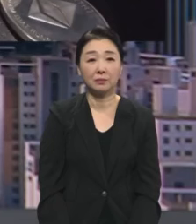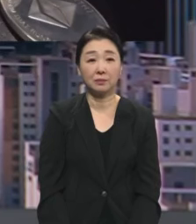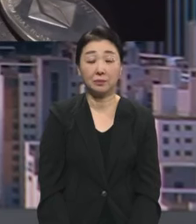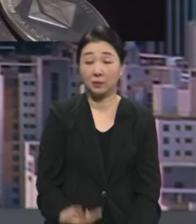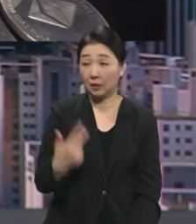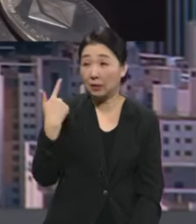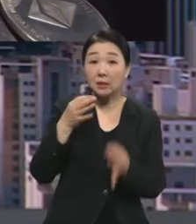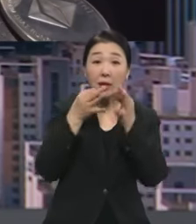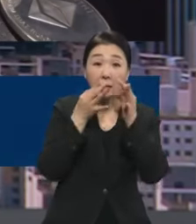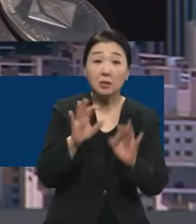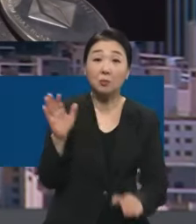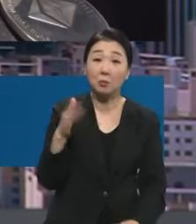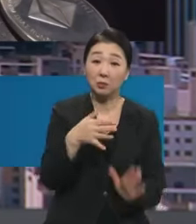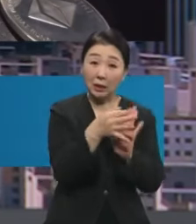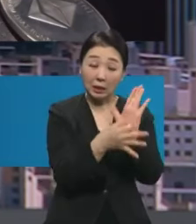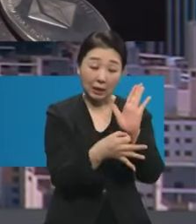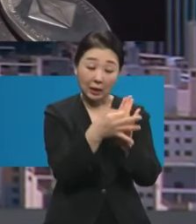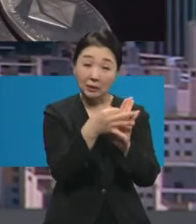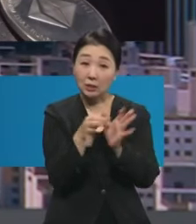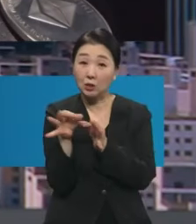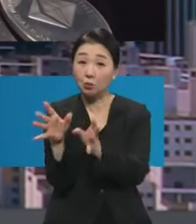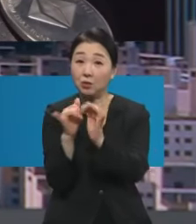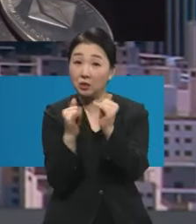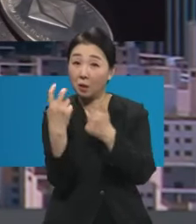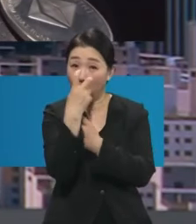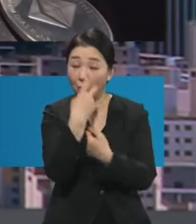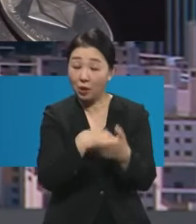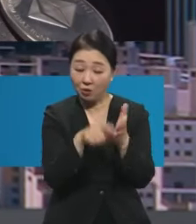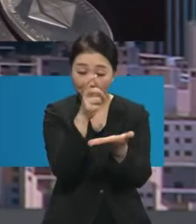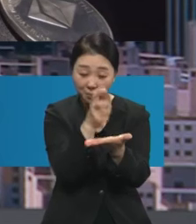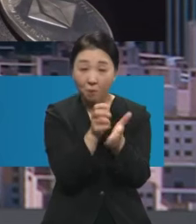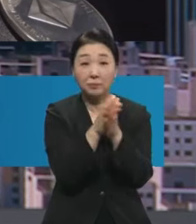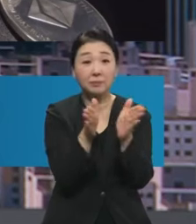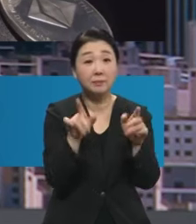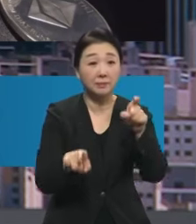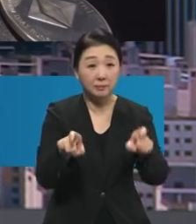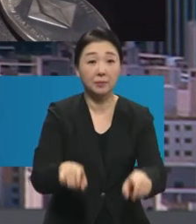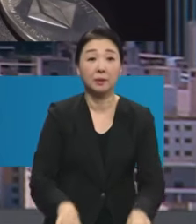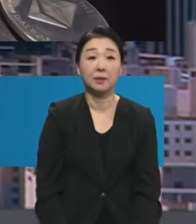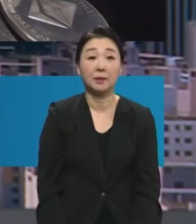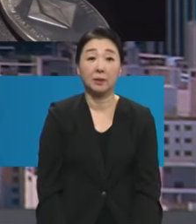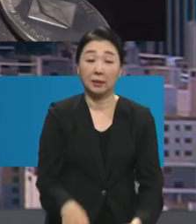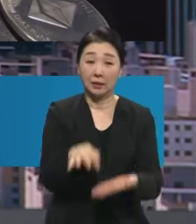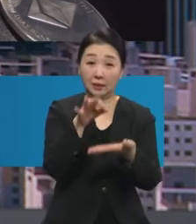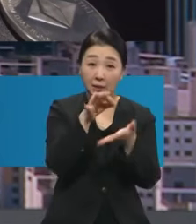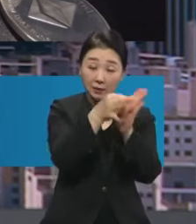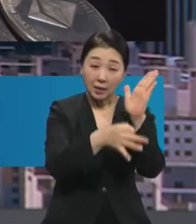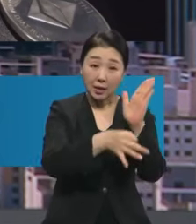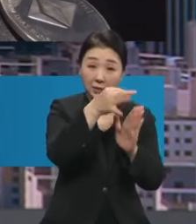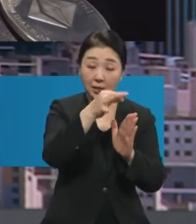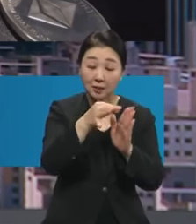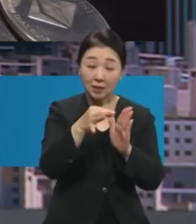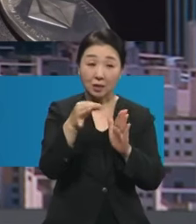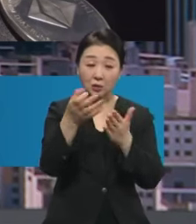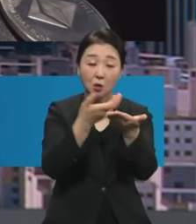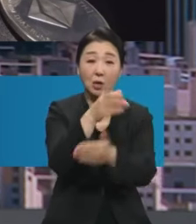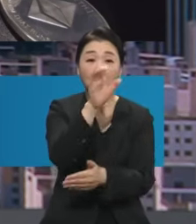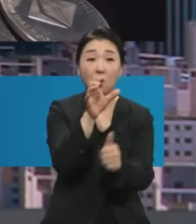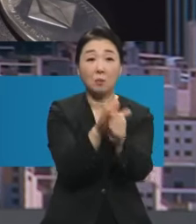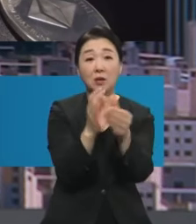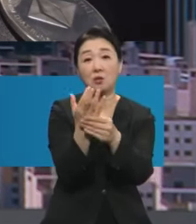지난주 금요일부터 가상자산 투자자를 보호하기 위한 법이 시행됐습니다. 가상자산 거래소에 맡긴 현금도